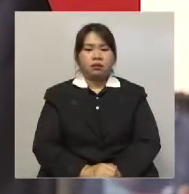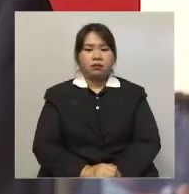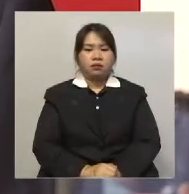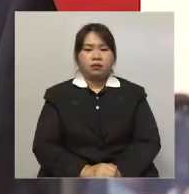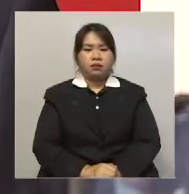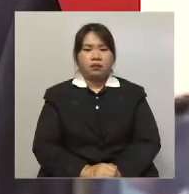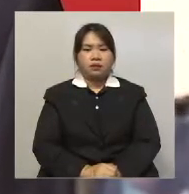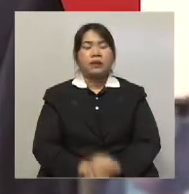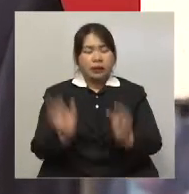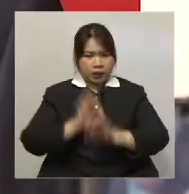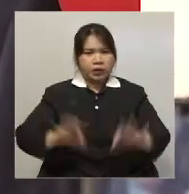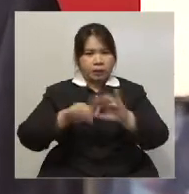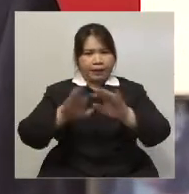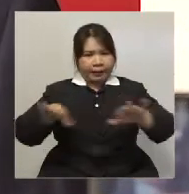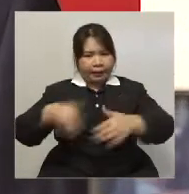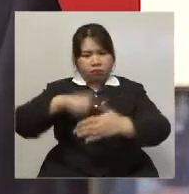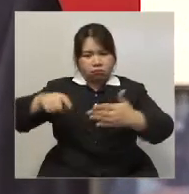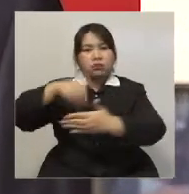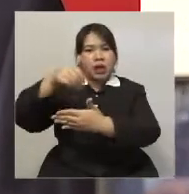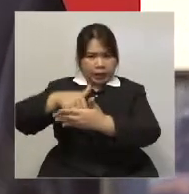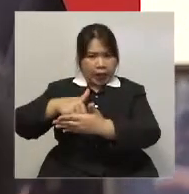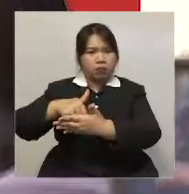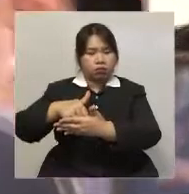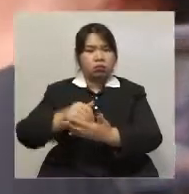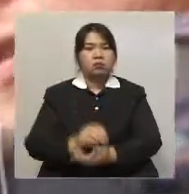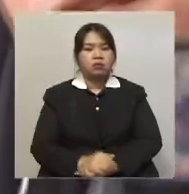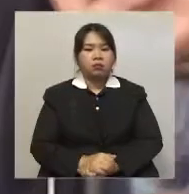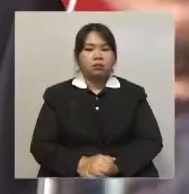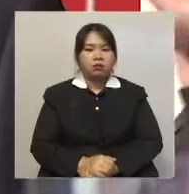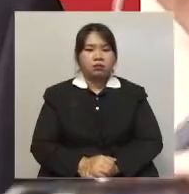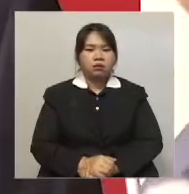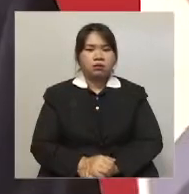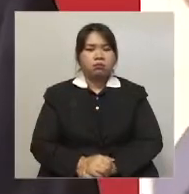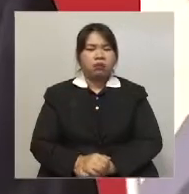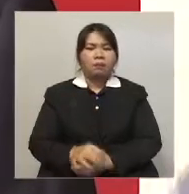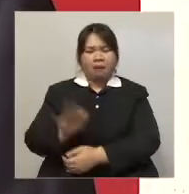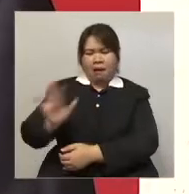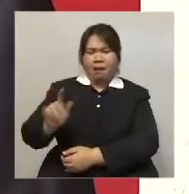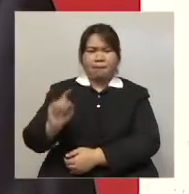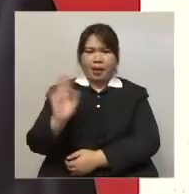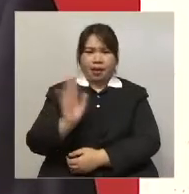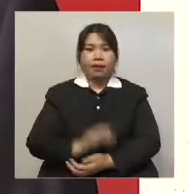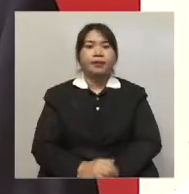ไปใช้สิทธิ์เขาใช้สิทธิ์อยู่แล้วต้องใช้สิทธิ์อยู่ไปจำกัดสิทธิ์เขาไม่ได้หรอก